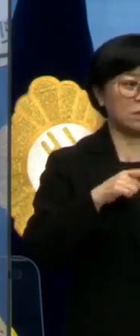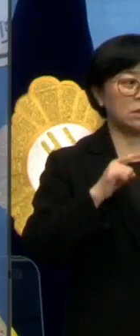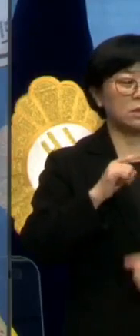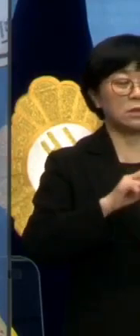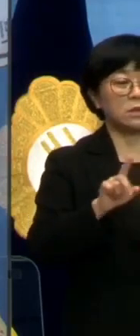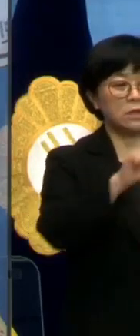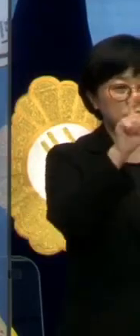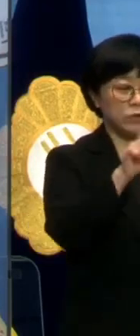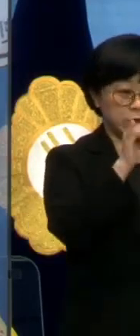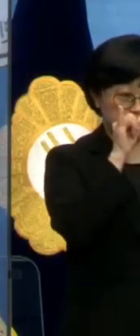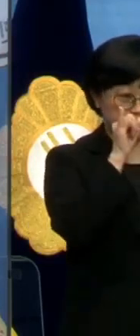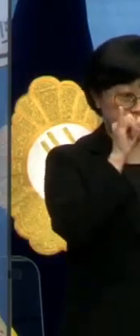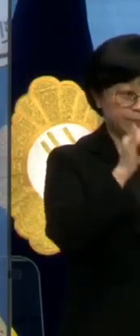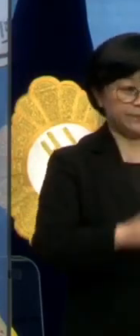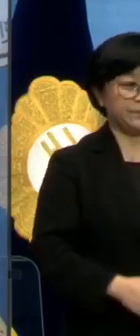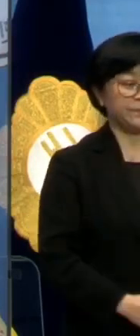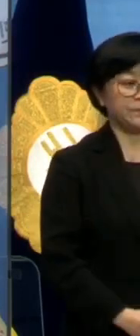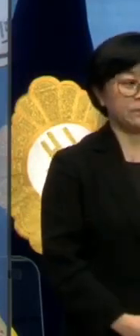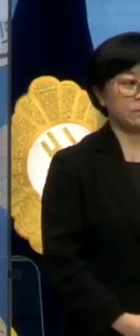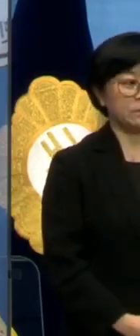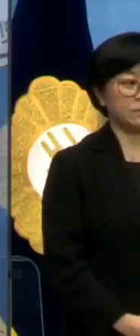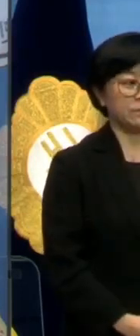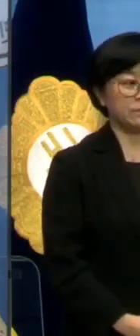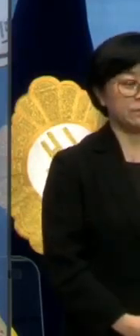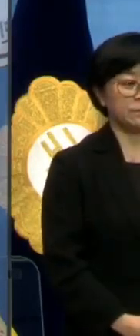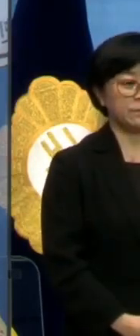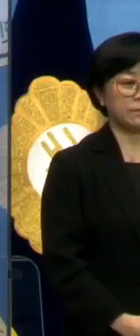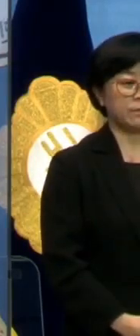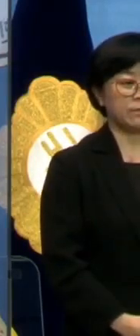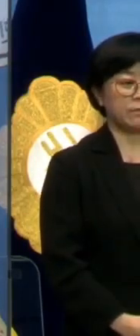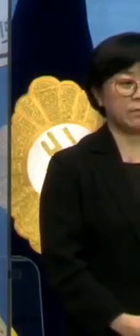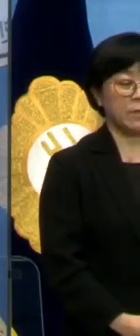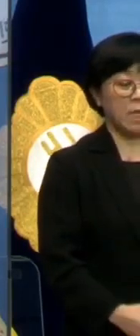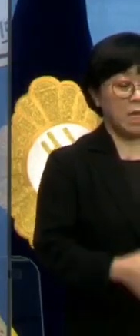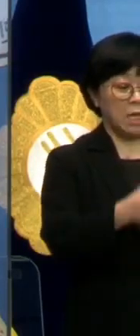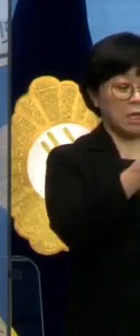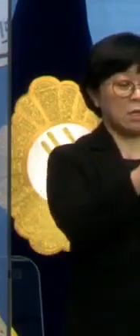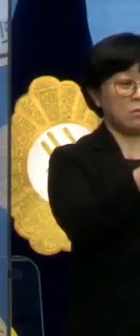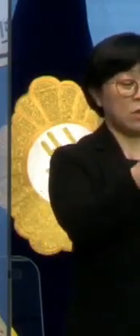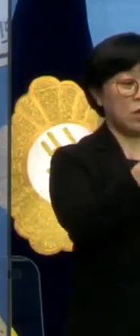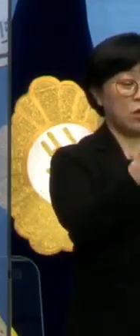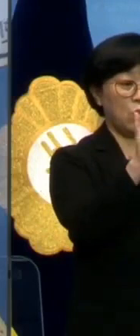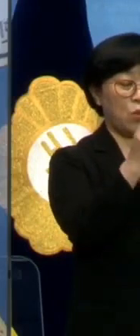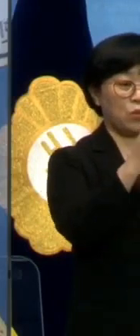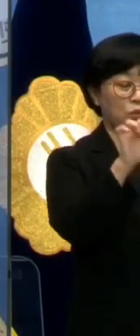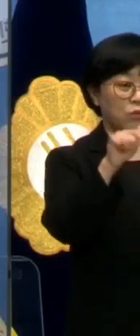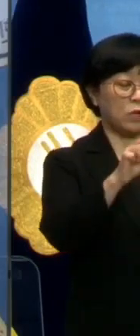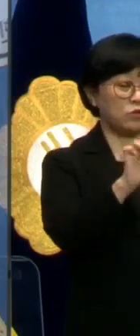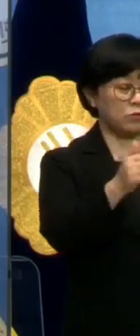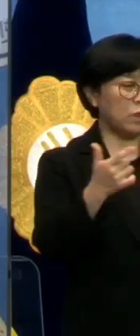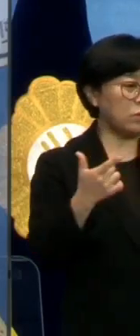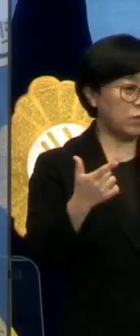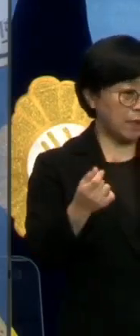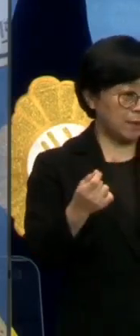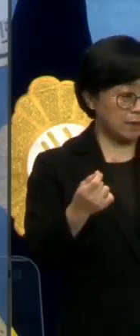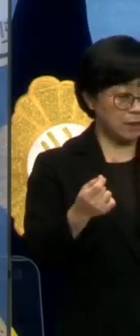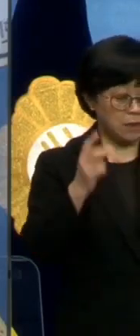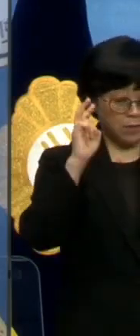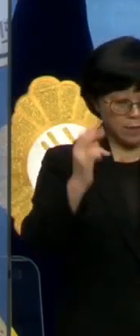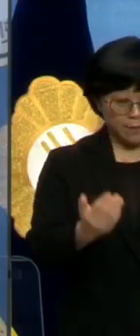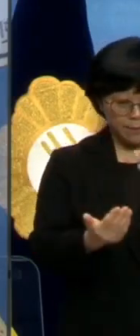여실히 털어 냈습니다 김용균 의 죽음과 다르지 않은 그 죽음이 일어난